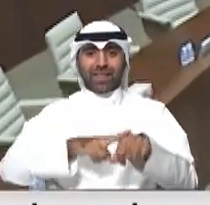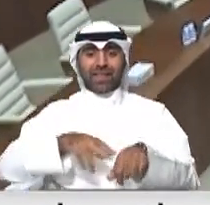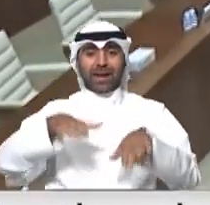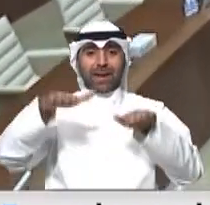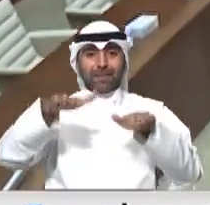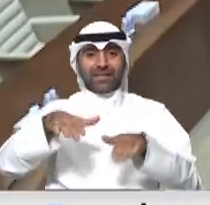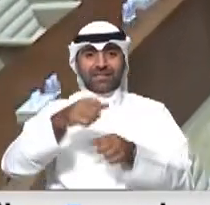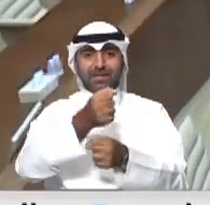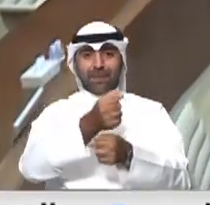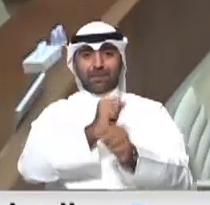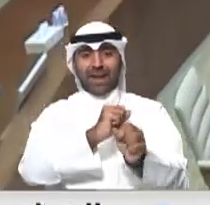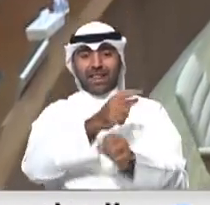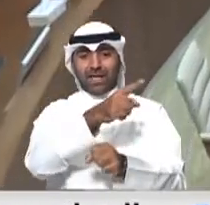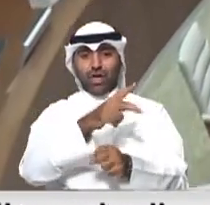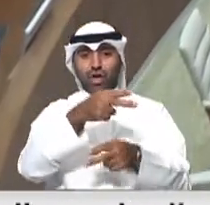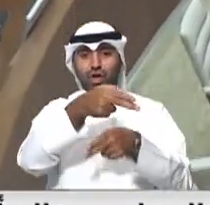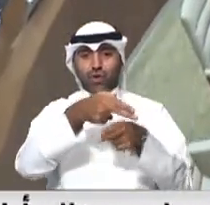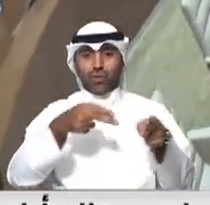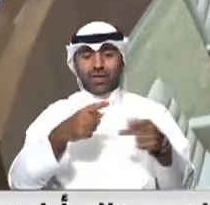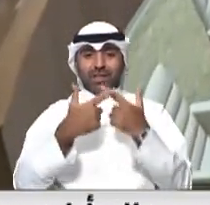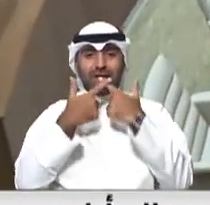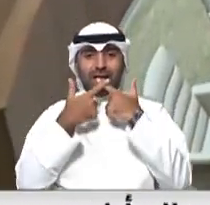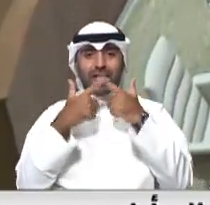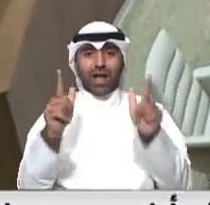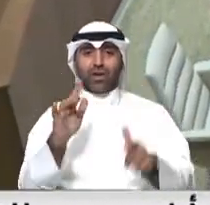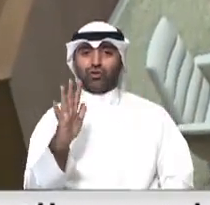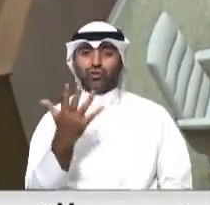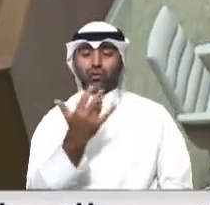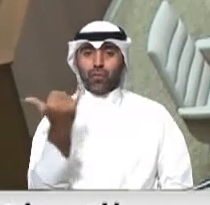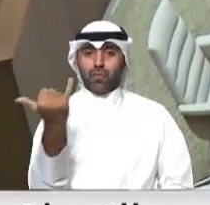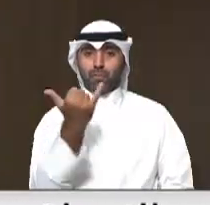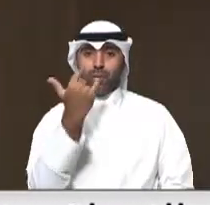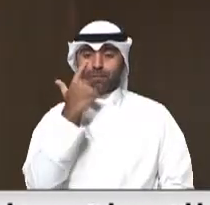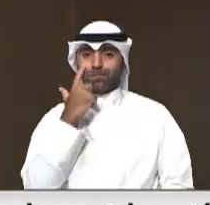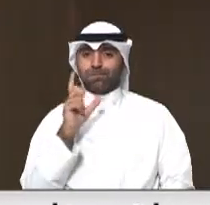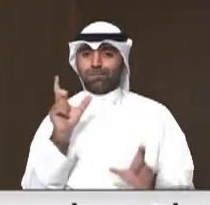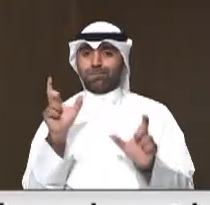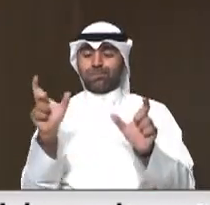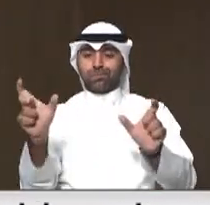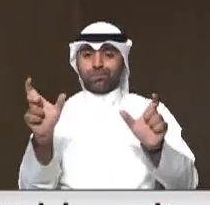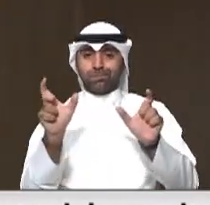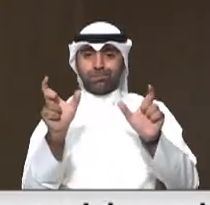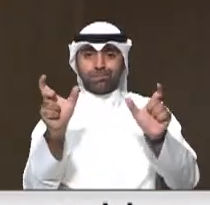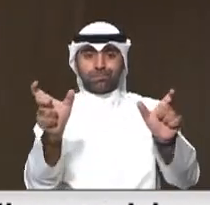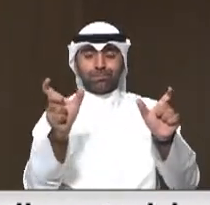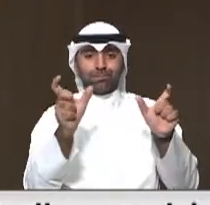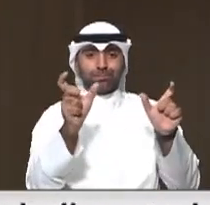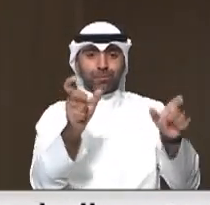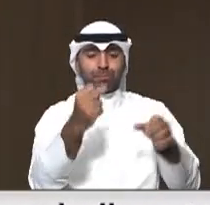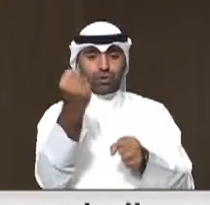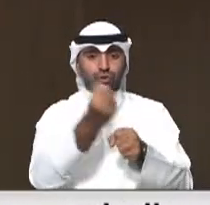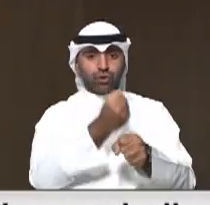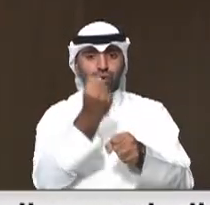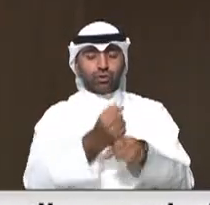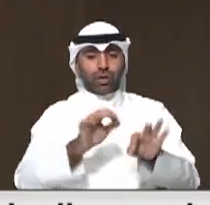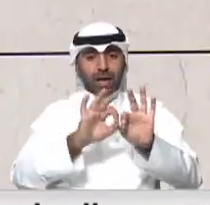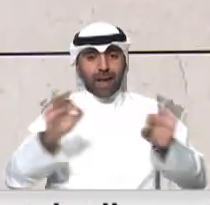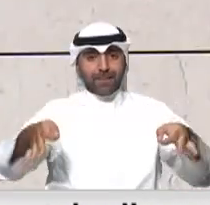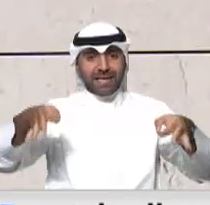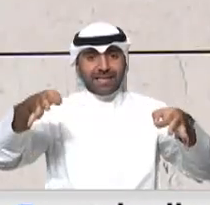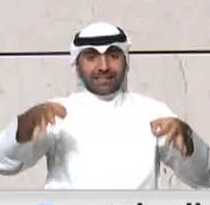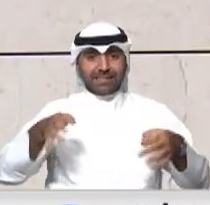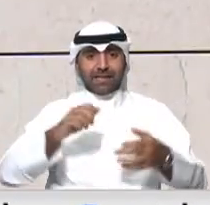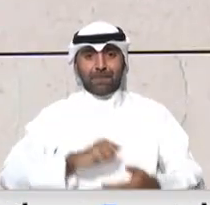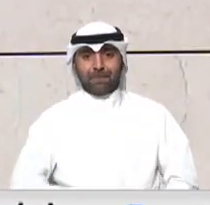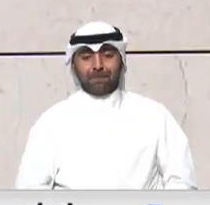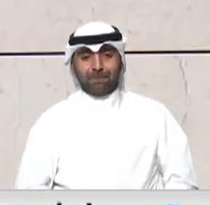البلدي بتفعيل معايير قياس الأداء في منظومة عمل بلدية الكويت. تم اليوم الموافقة